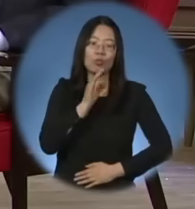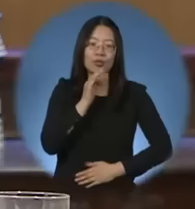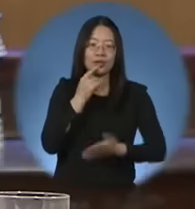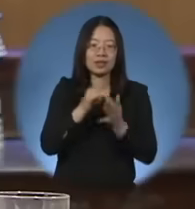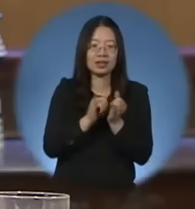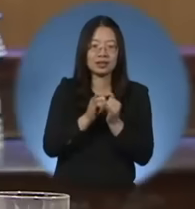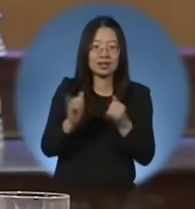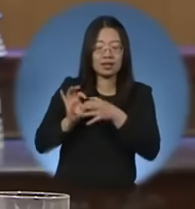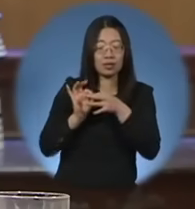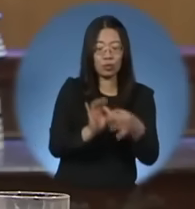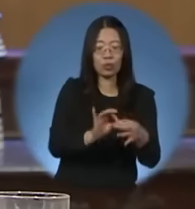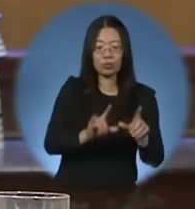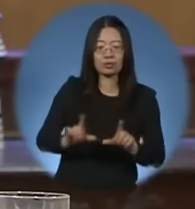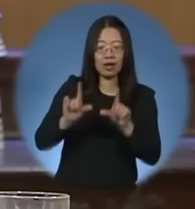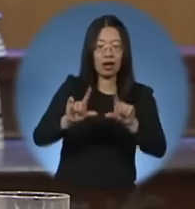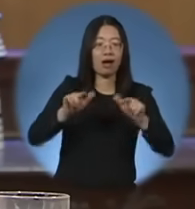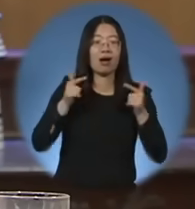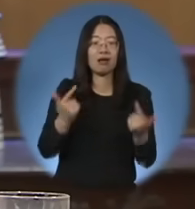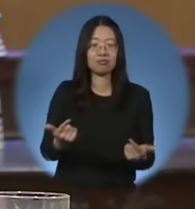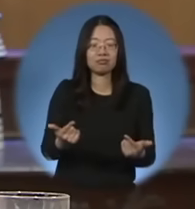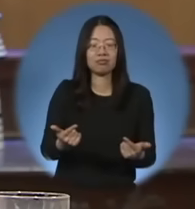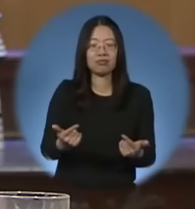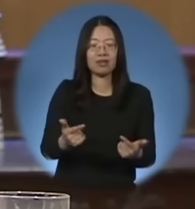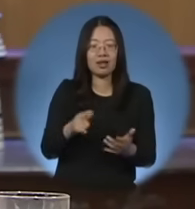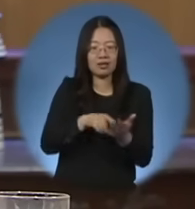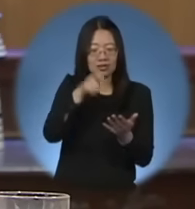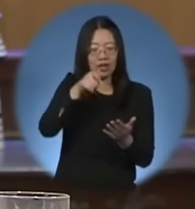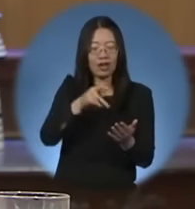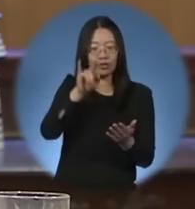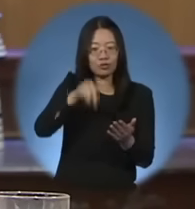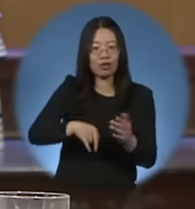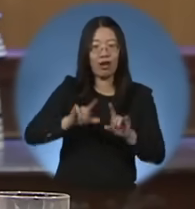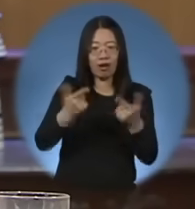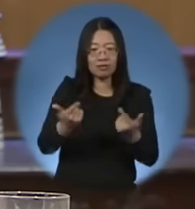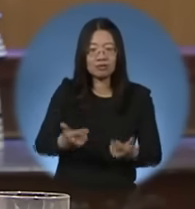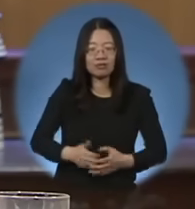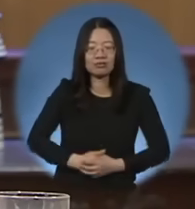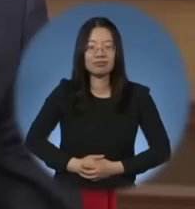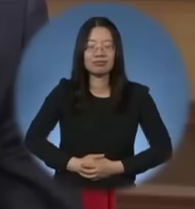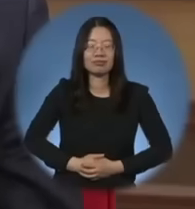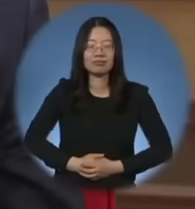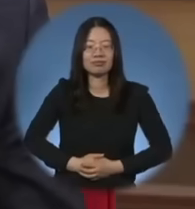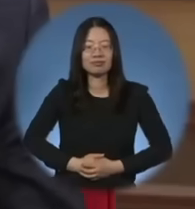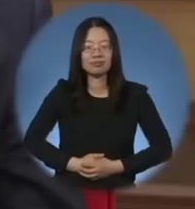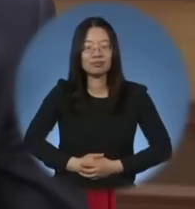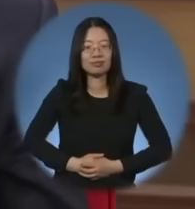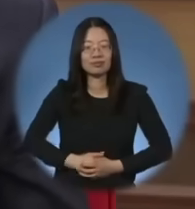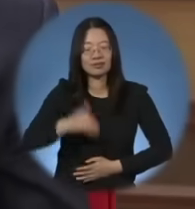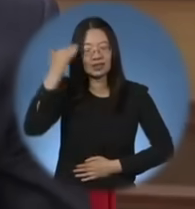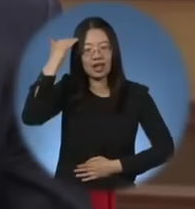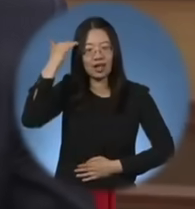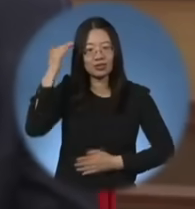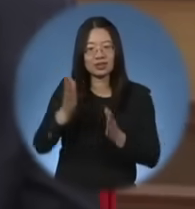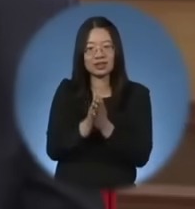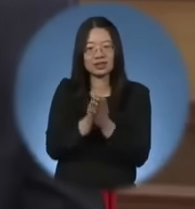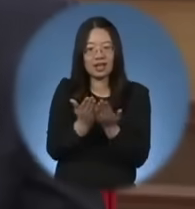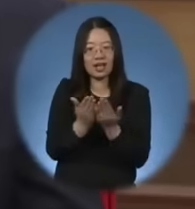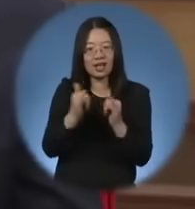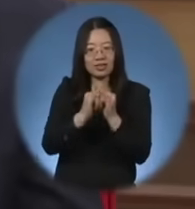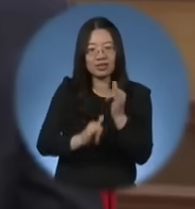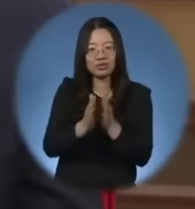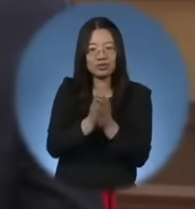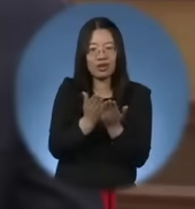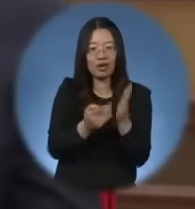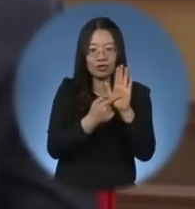맞아요 피해자로만 계속 살았던게 전혀 아니다 그래요 세우가 아니었다 그래요 그런 것은 한국 책에서